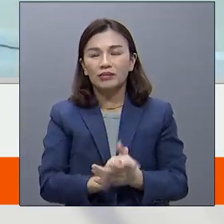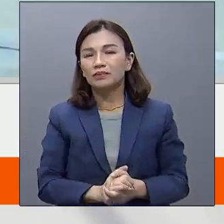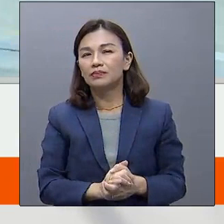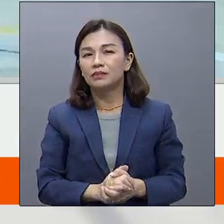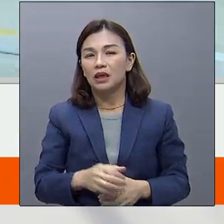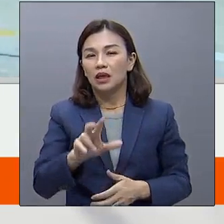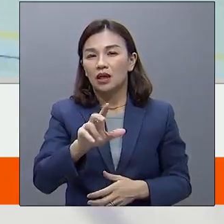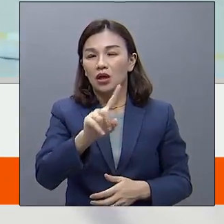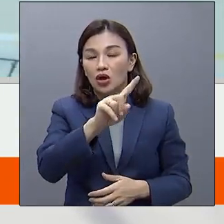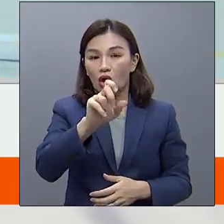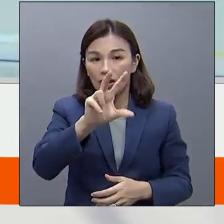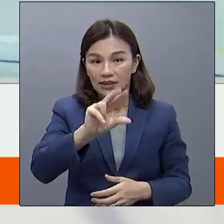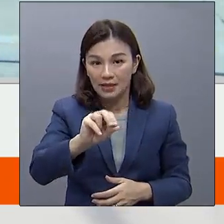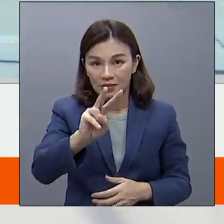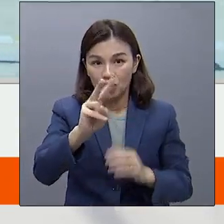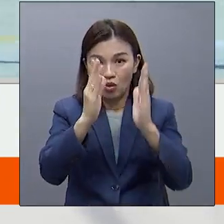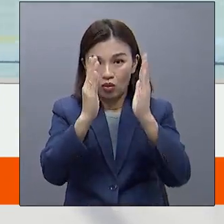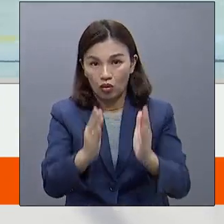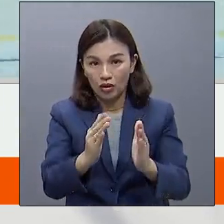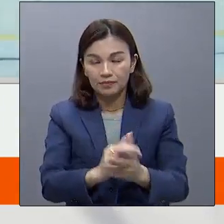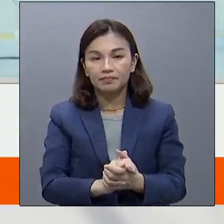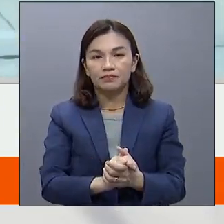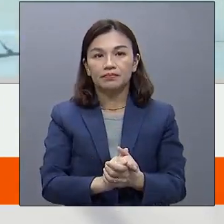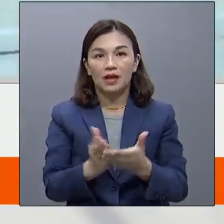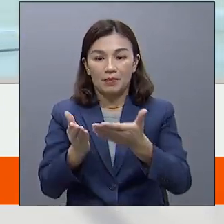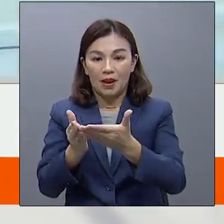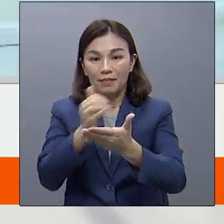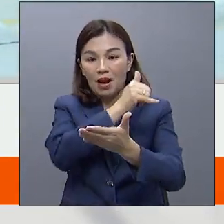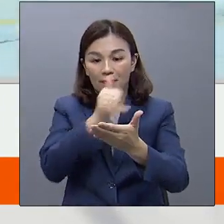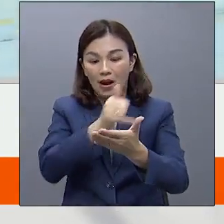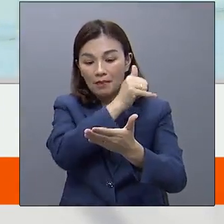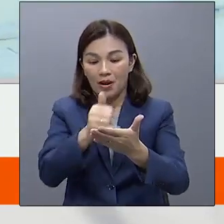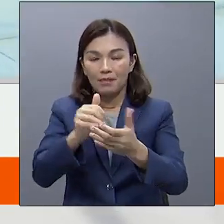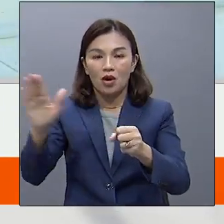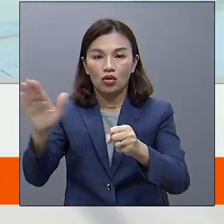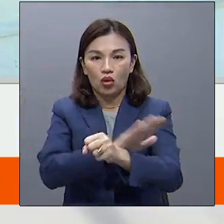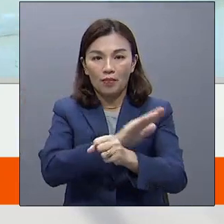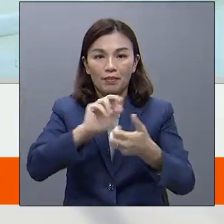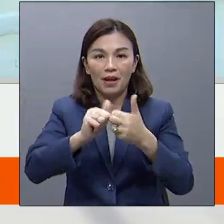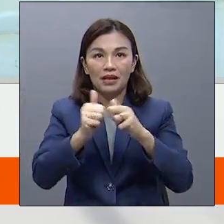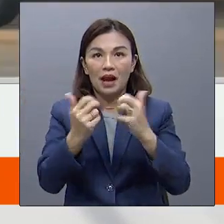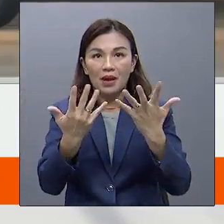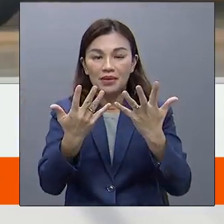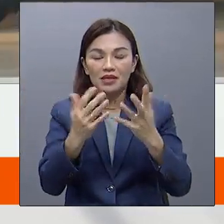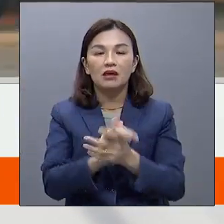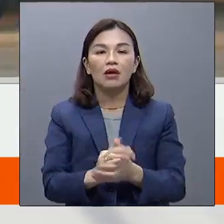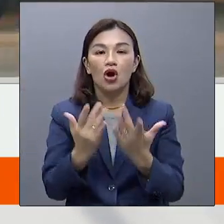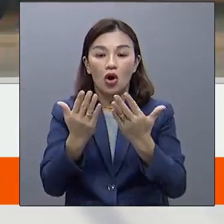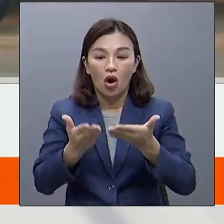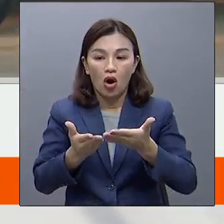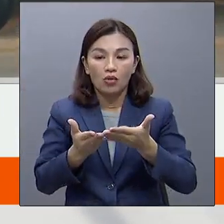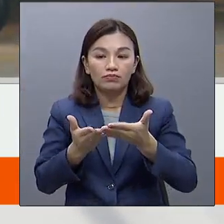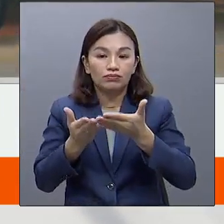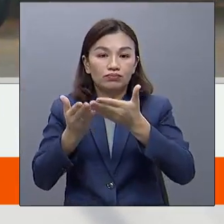32คนนะฮะก็สามารถลงเรือได้ได้ครบนะฮะตอนนี้นะครับก็รอให้เรือออกเท่านั้นเองแต่ว่าอาจ